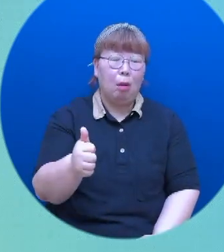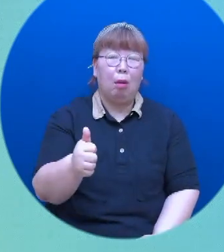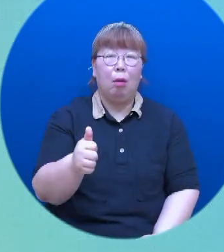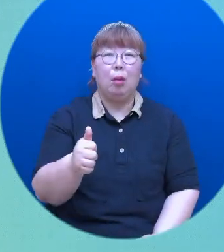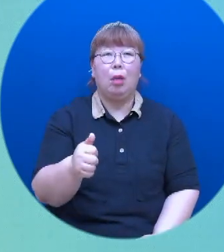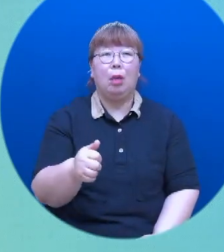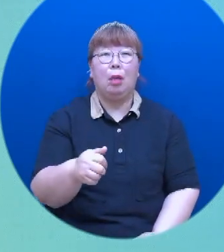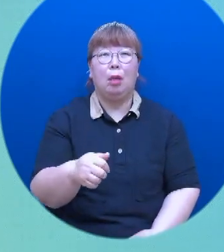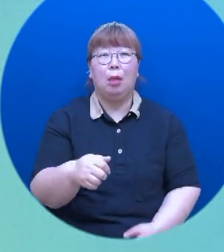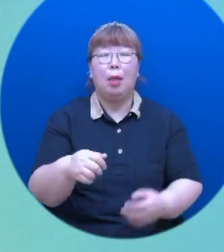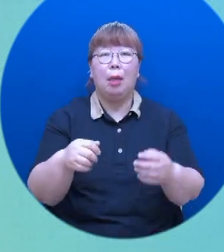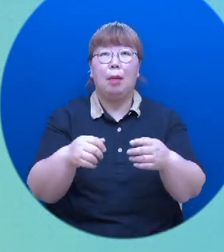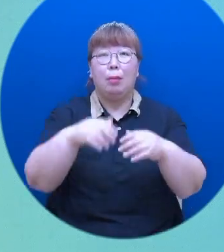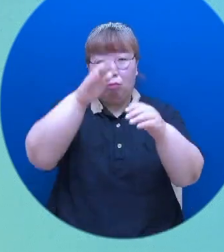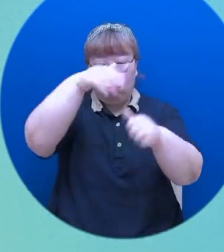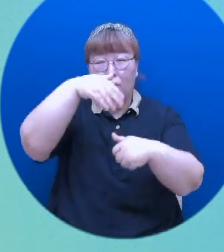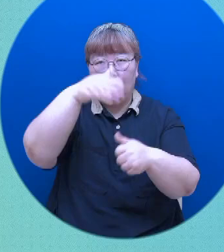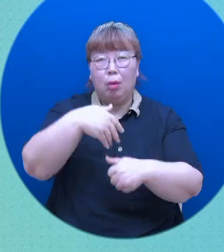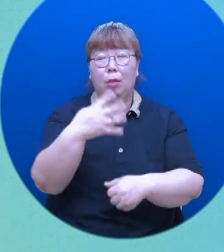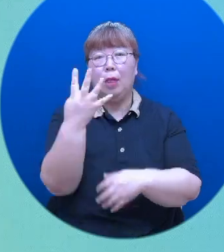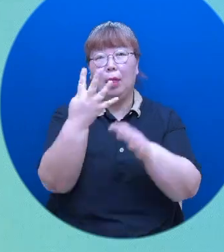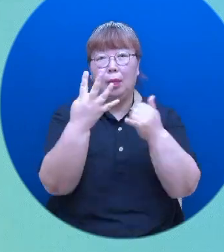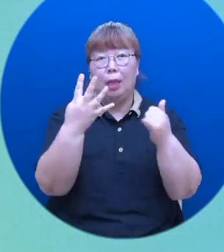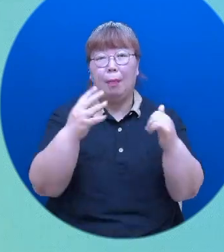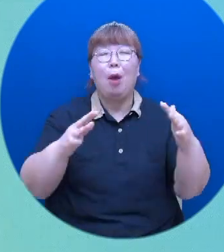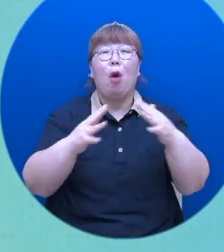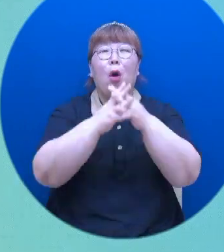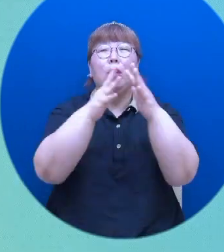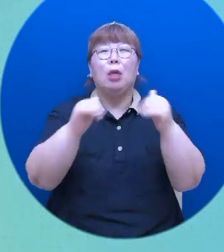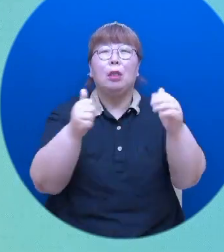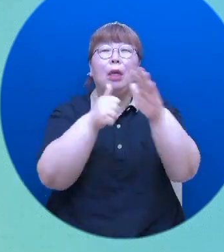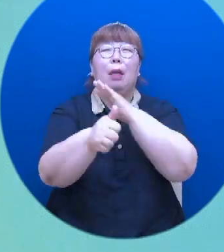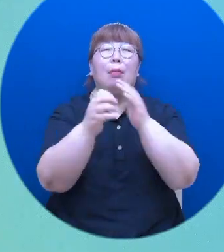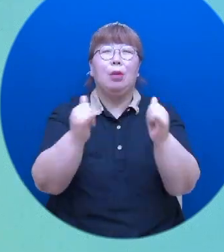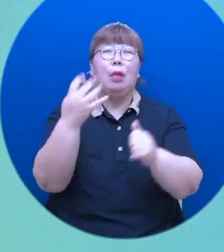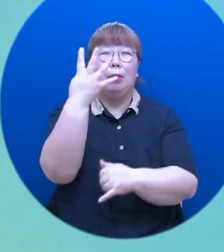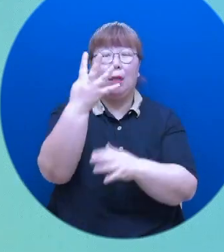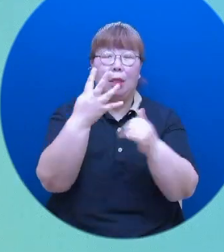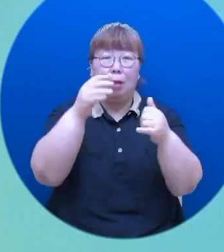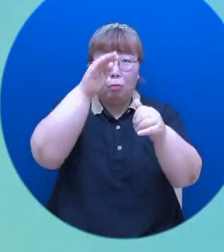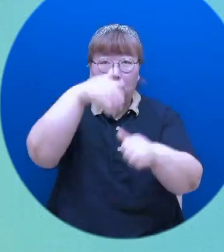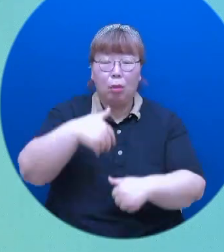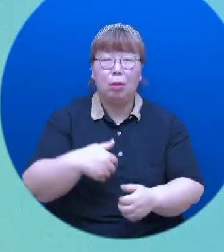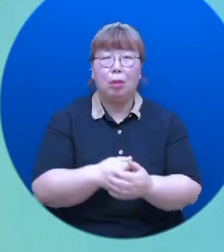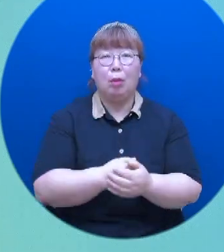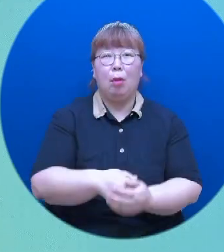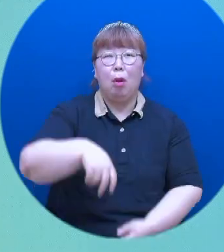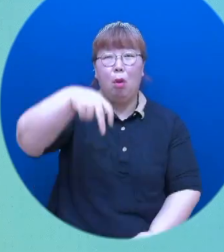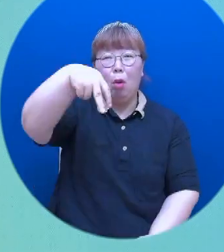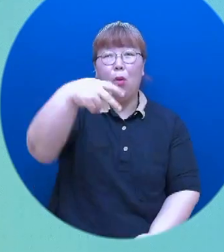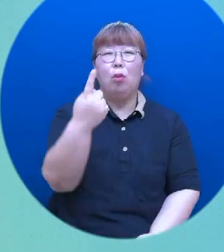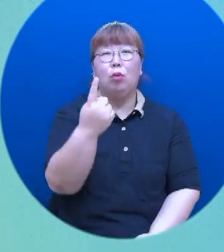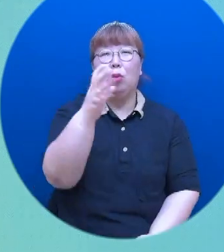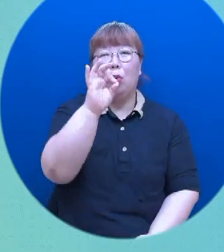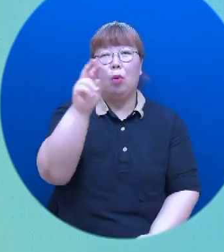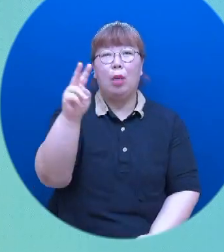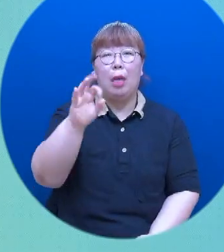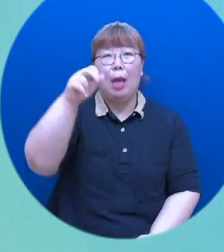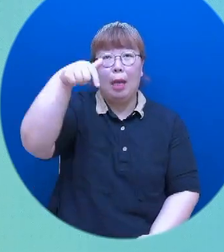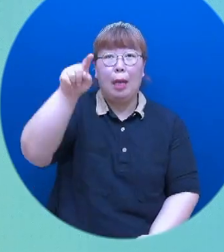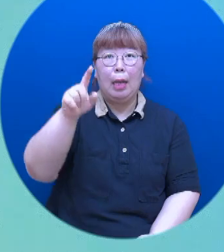대표를 4명을 부릅니다. 그리고 설명해요. 소양강 댐을 건설할